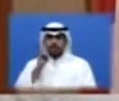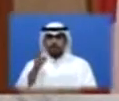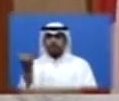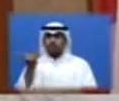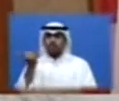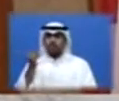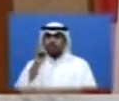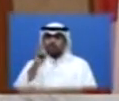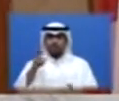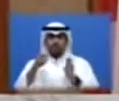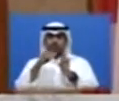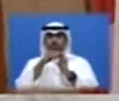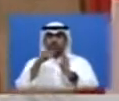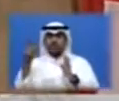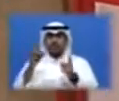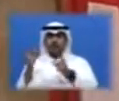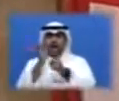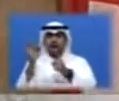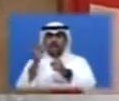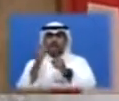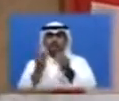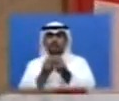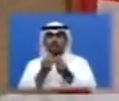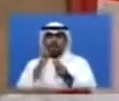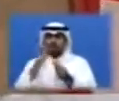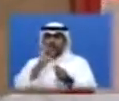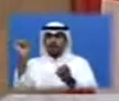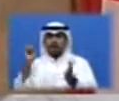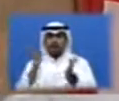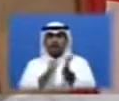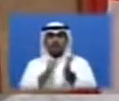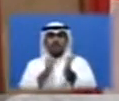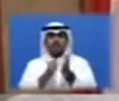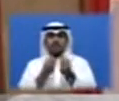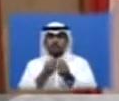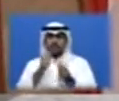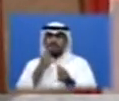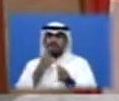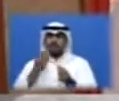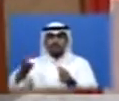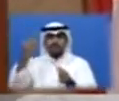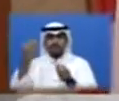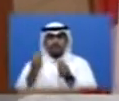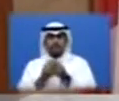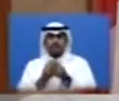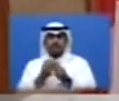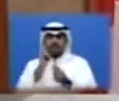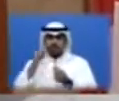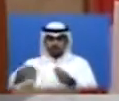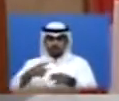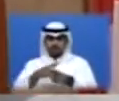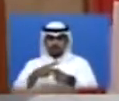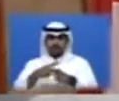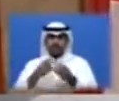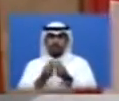مسيرة العمل التقني في الفريق التقني لقواعد معلومات قطاع الإسكان على مدى السنة الماضية، وطبعا بصفة الكويتية دولة الرأس في